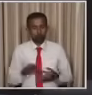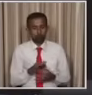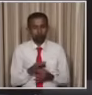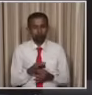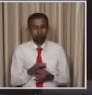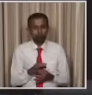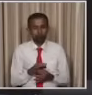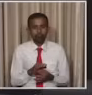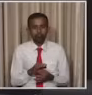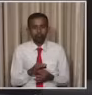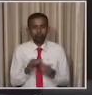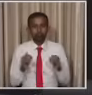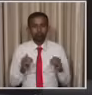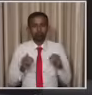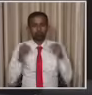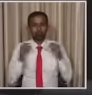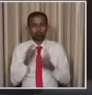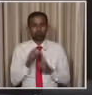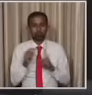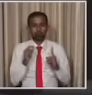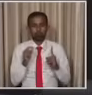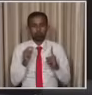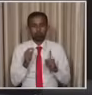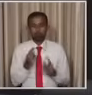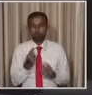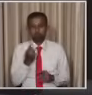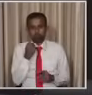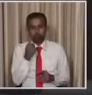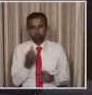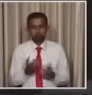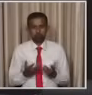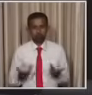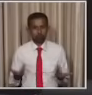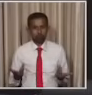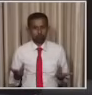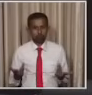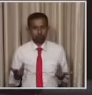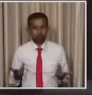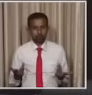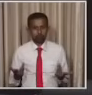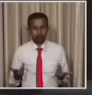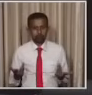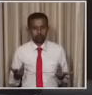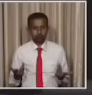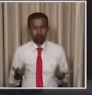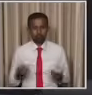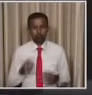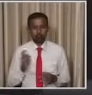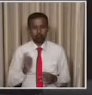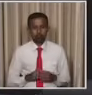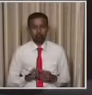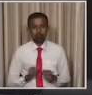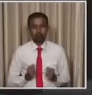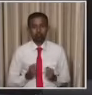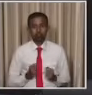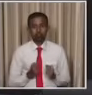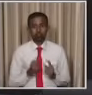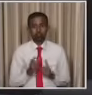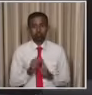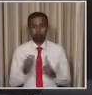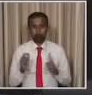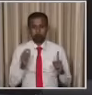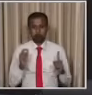ප්‍රජාතන්ත්‍රවාදයක දියුණු පාර්ලිමේන්තුවක තියෙන ලක්ෂණයක් නෙවෙයි. මූලාසනාරූඪ මන්ත්‍රීතුමනි, මේ ප්‍රශ්නේ ඇති වෙන්නේ